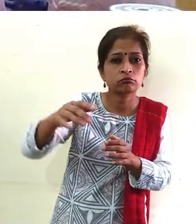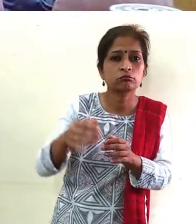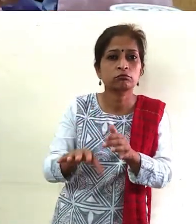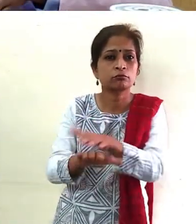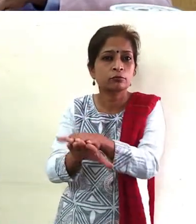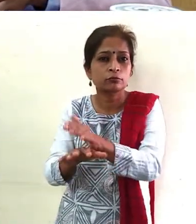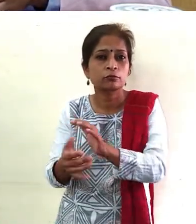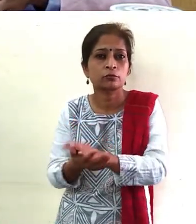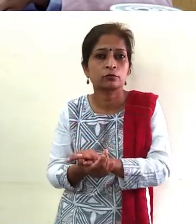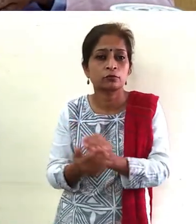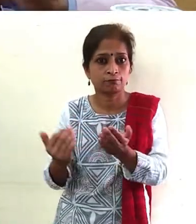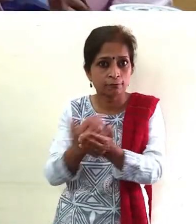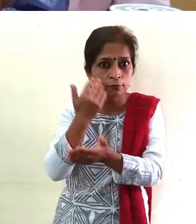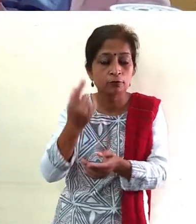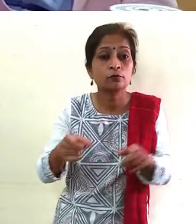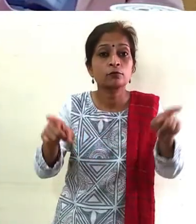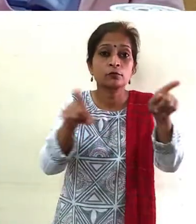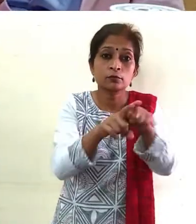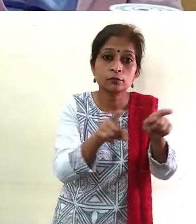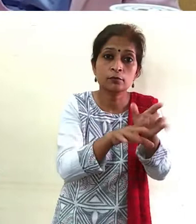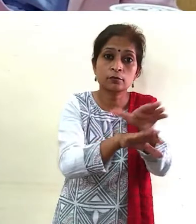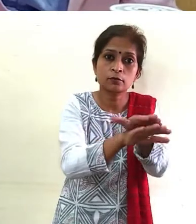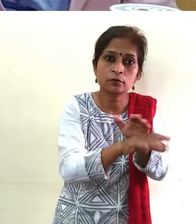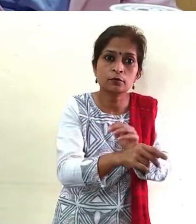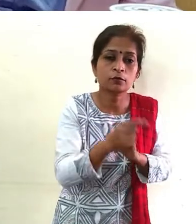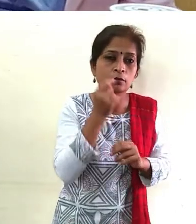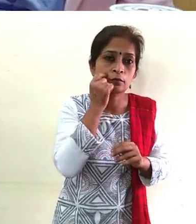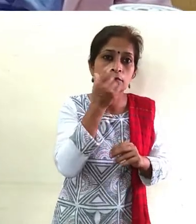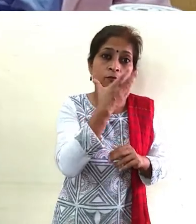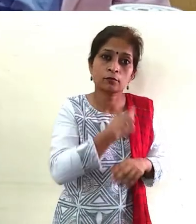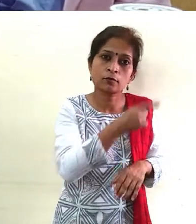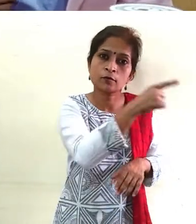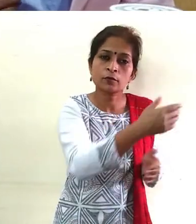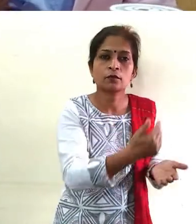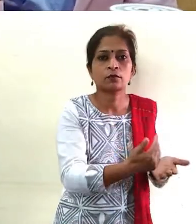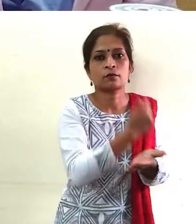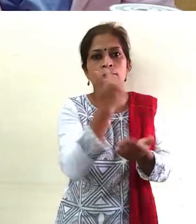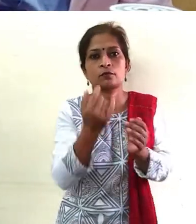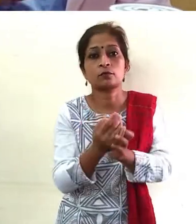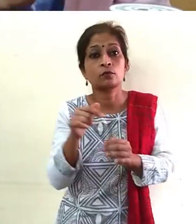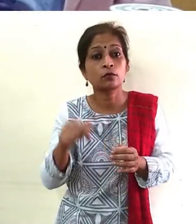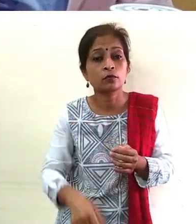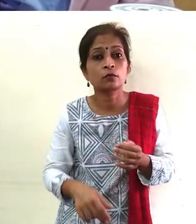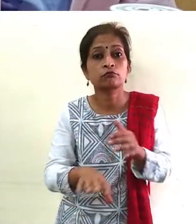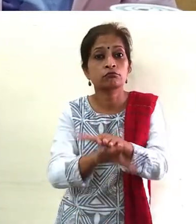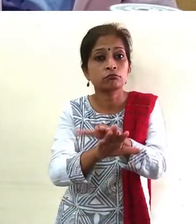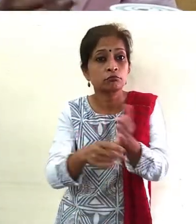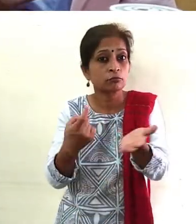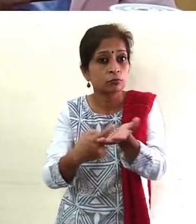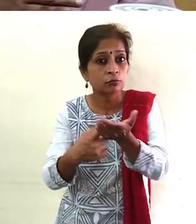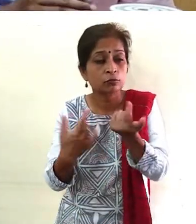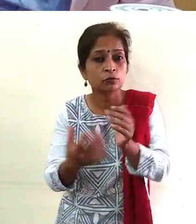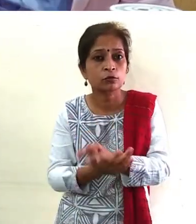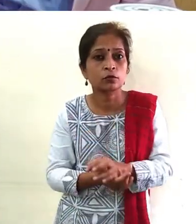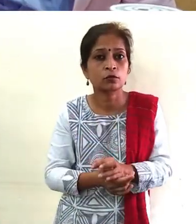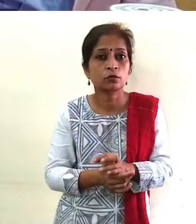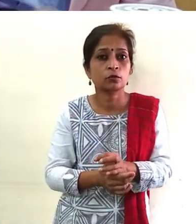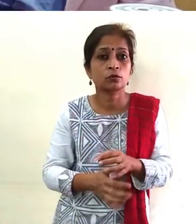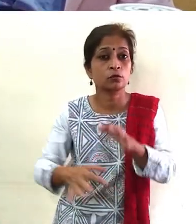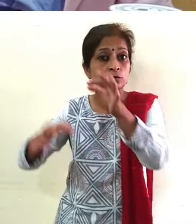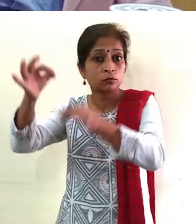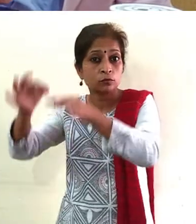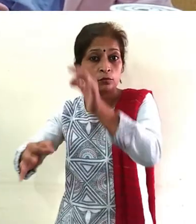वही उन्हें बचा गई। तो कहने का मतलब है कि जंगल का कानून या मत्स्य न्याय से न्याय की तरफ जब व्यक्ति